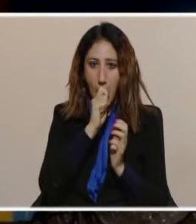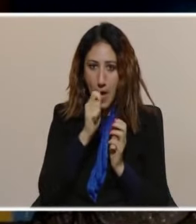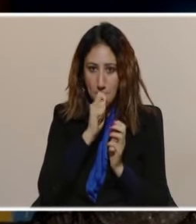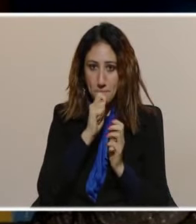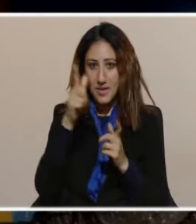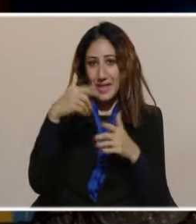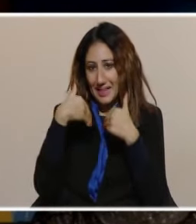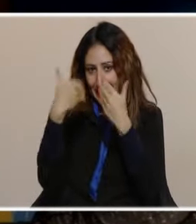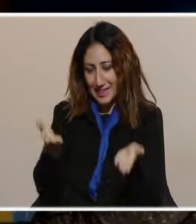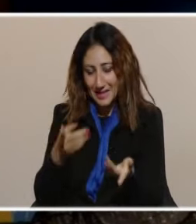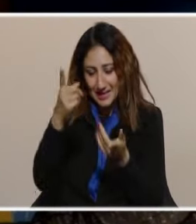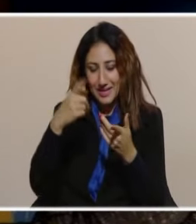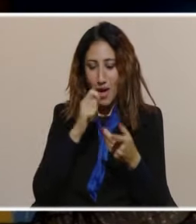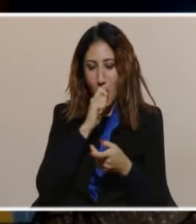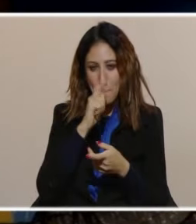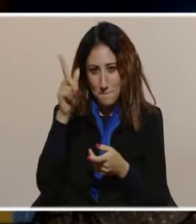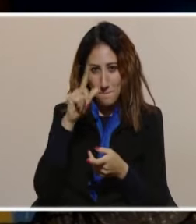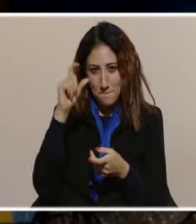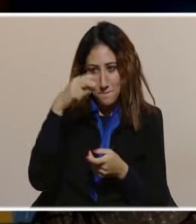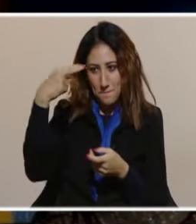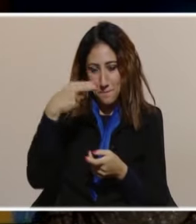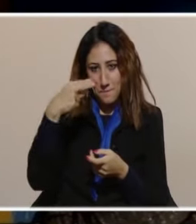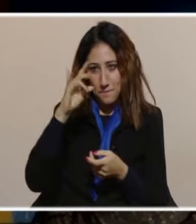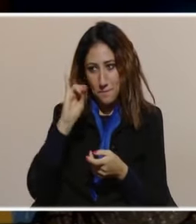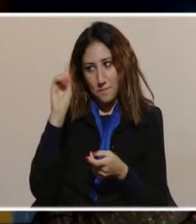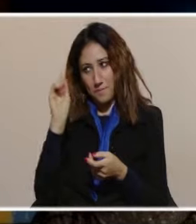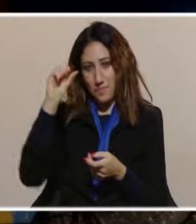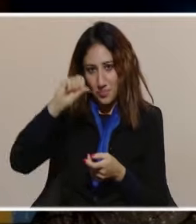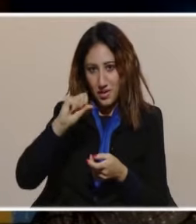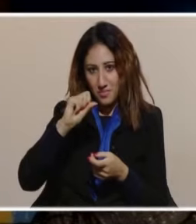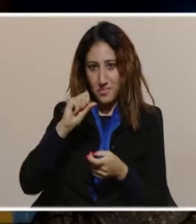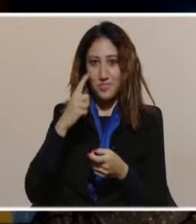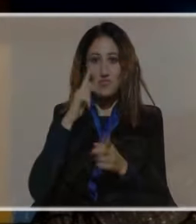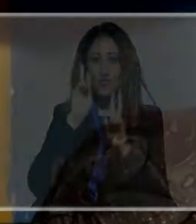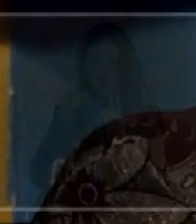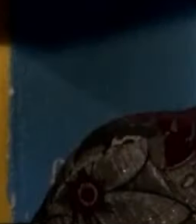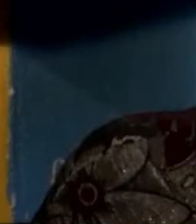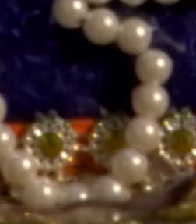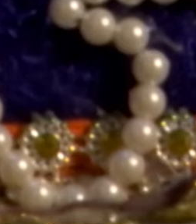تقبل مني دي، انا بكملها لحضرتك ونفسي اشوفها في التقرير مع حضرتك على الشاشة.